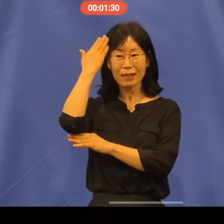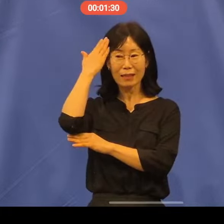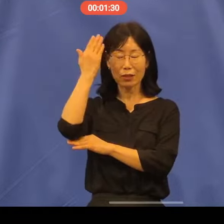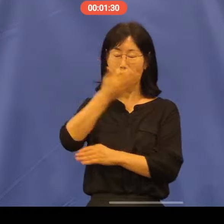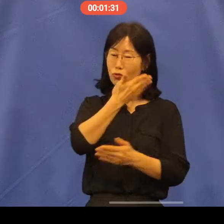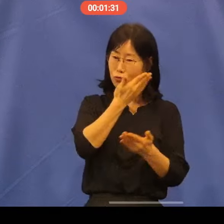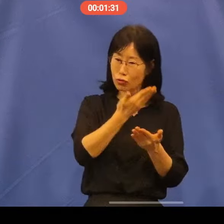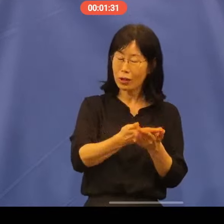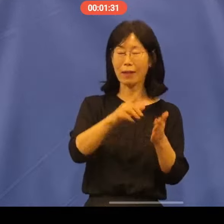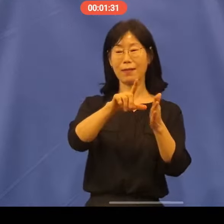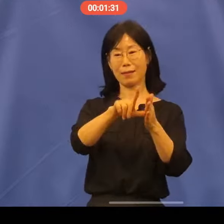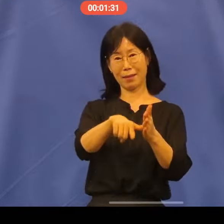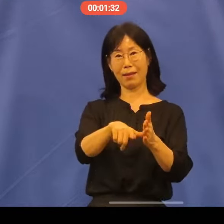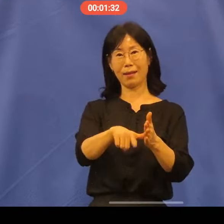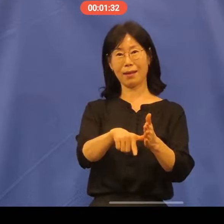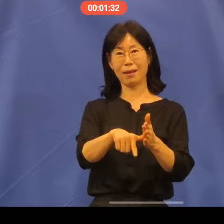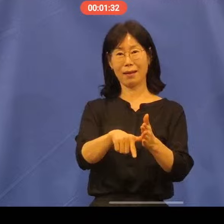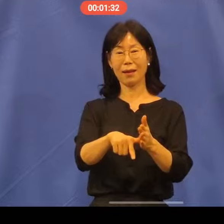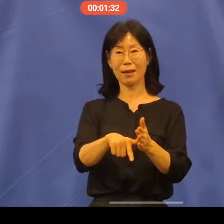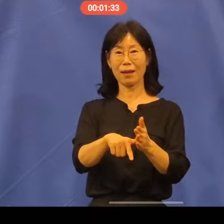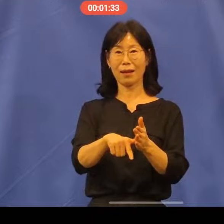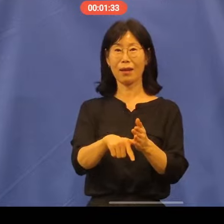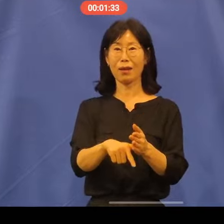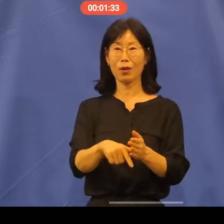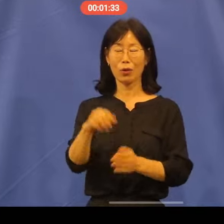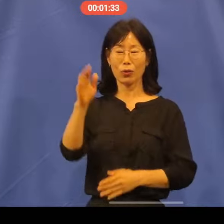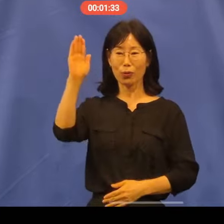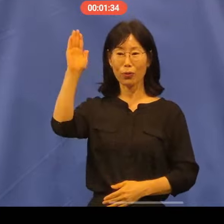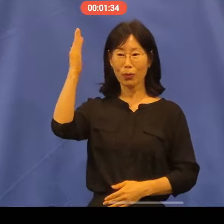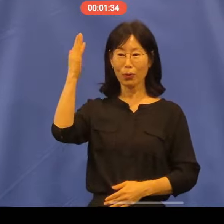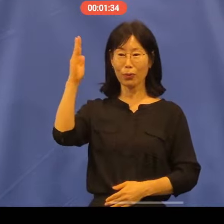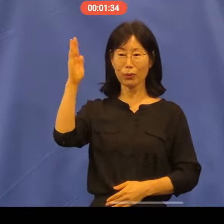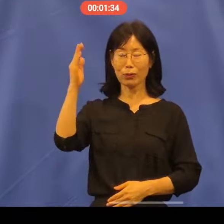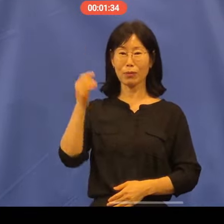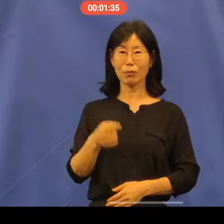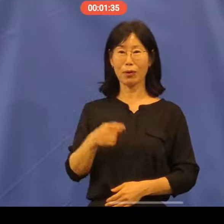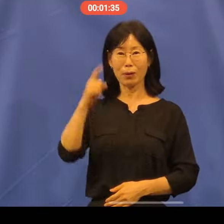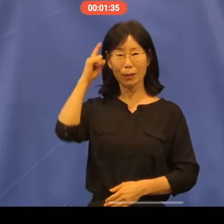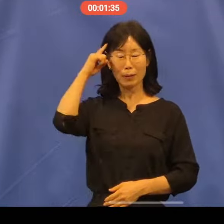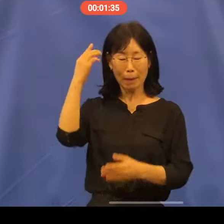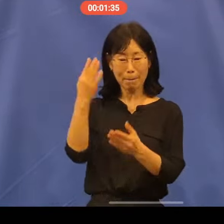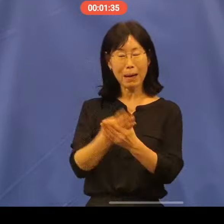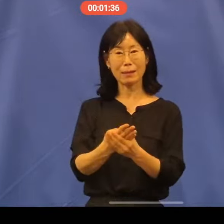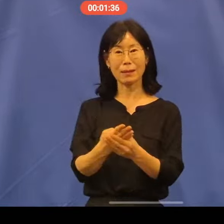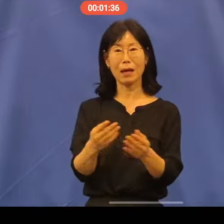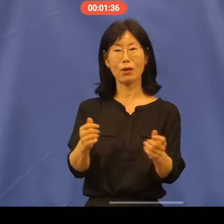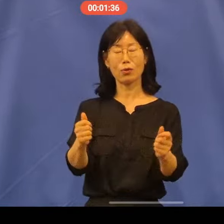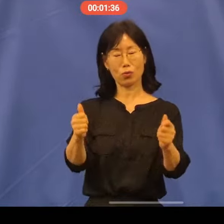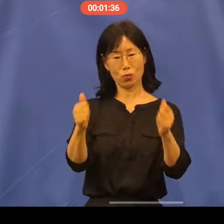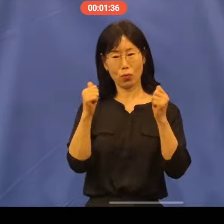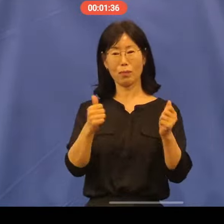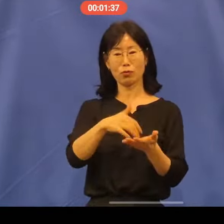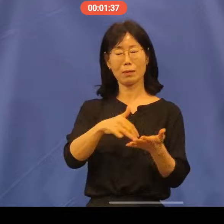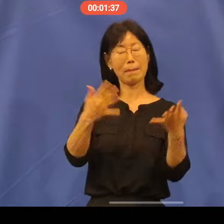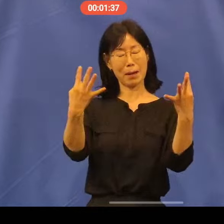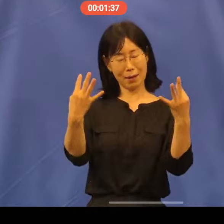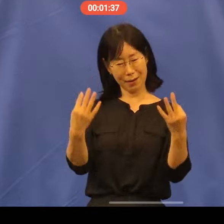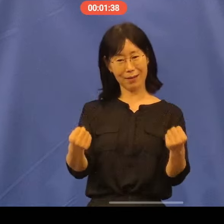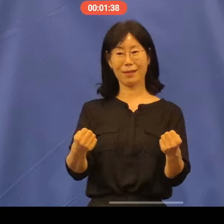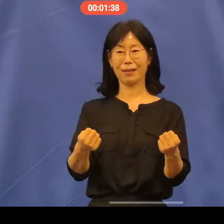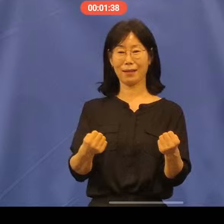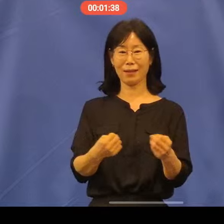지식이 고도화된 사회. 고학력 시대죠 요즘, 그죠? 요즘 박사가 너무 많아요. 박사는 너무